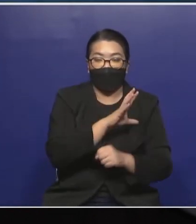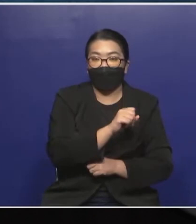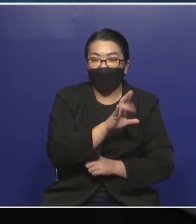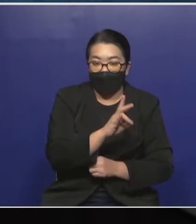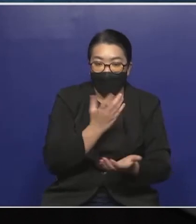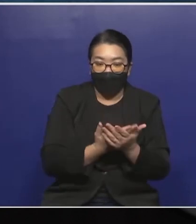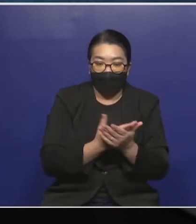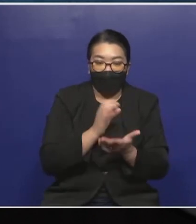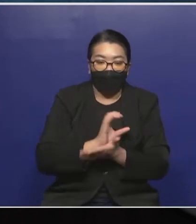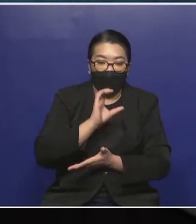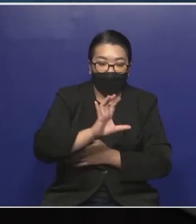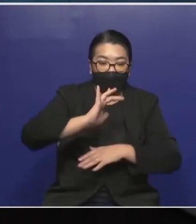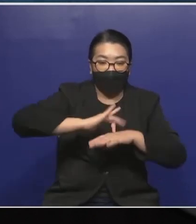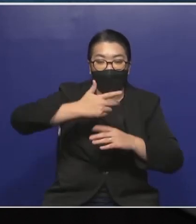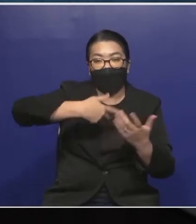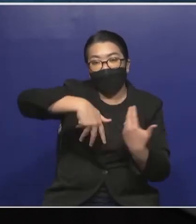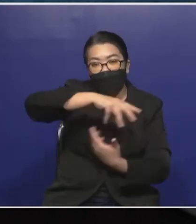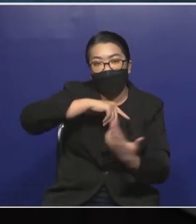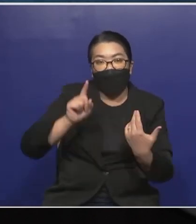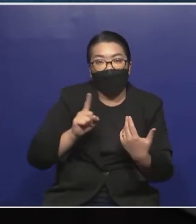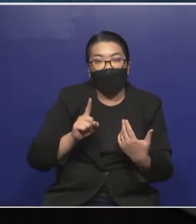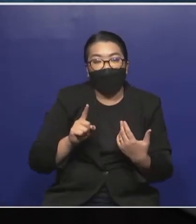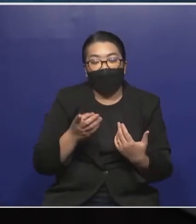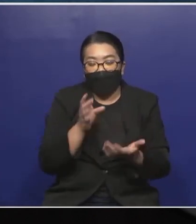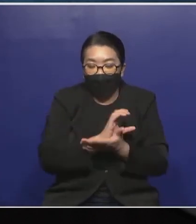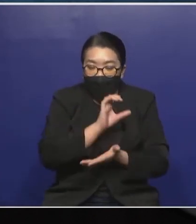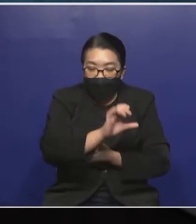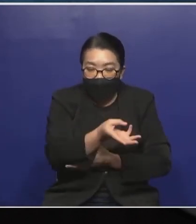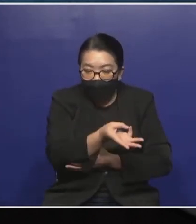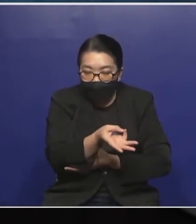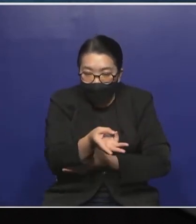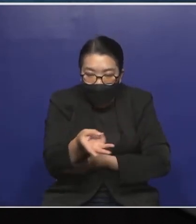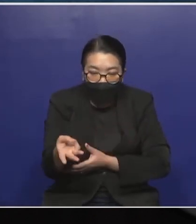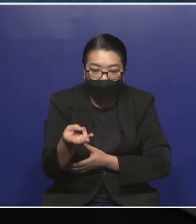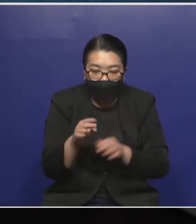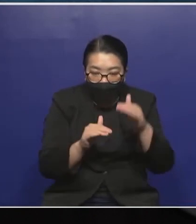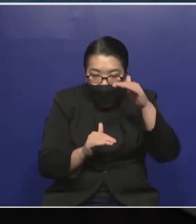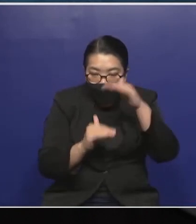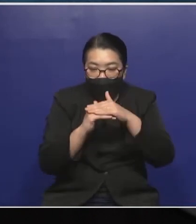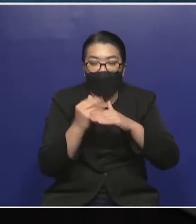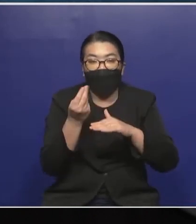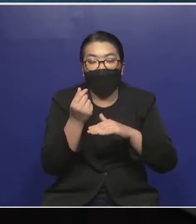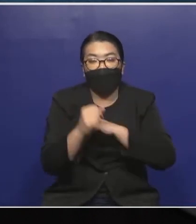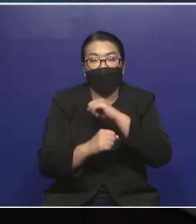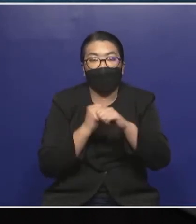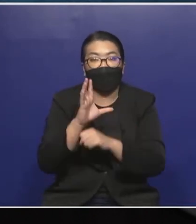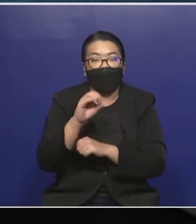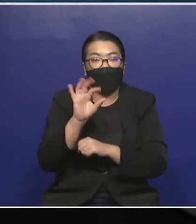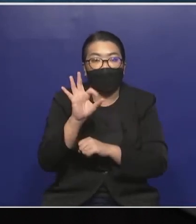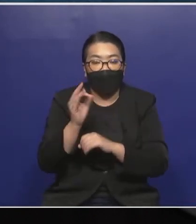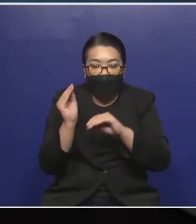จัสารกประมาณส่งแทร้อมไว้อย่ไรครับเที้ยติดดมาตลอดครับเอาดปทสูงทสุดเลยกแล้วกัปี algunas Canadian คร